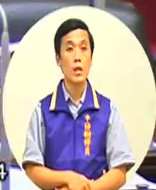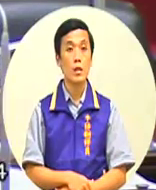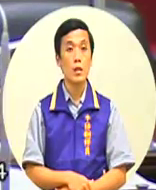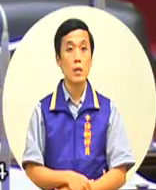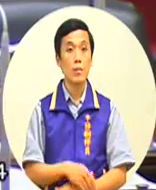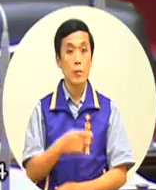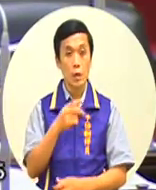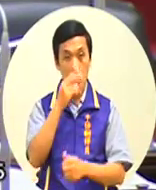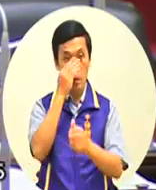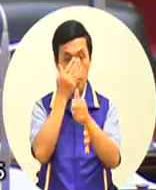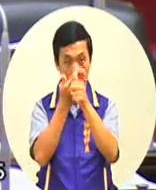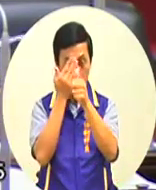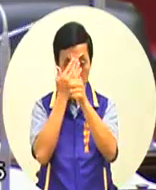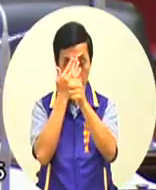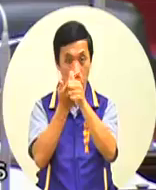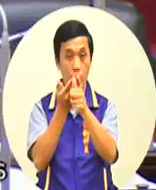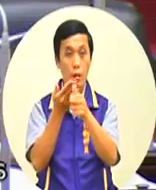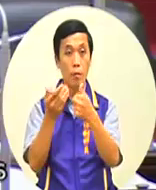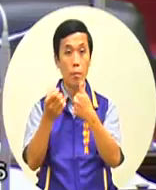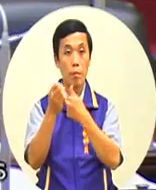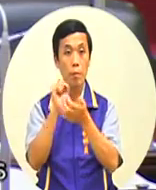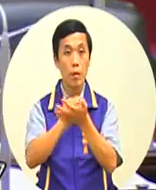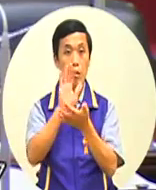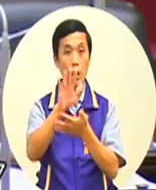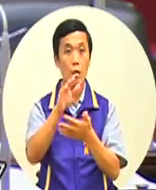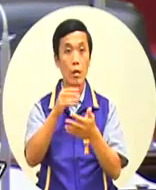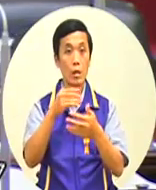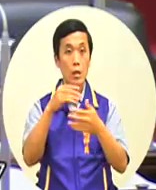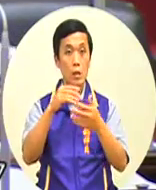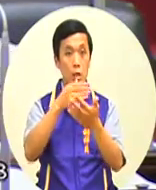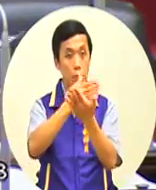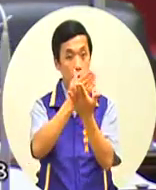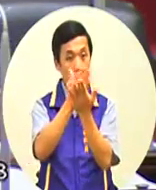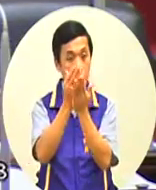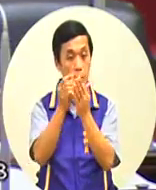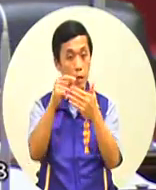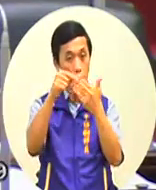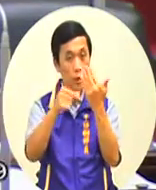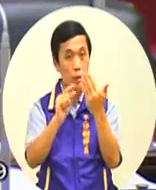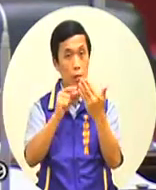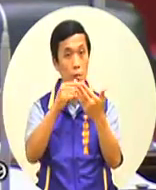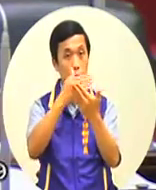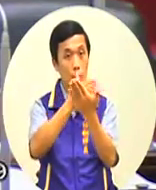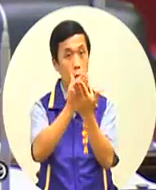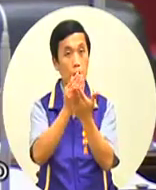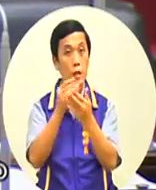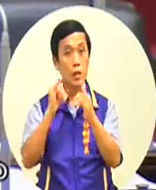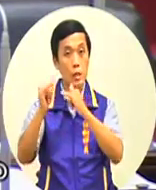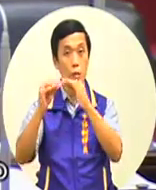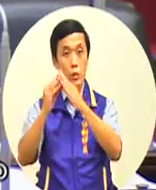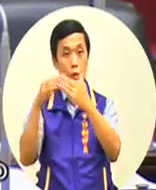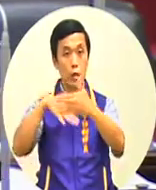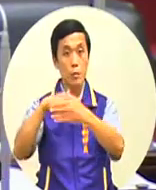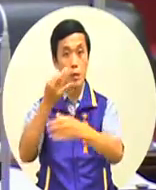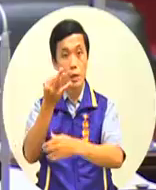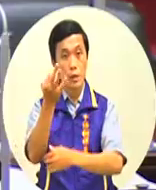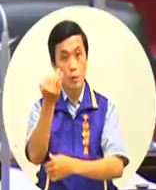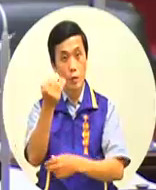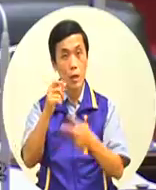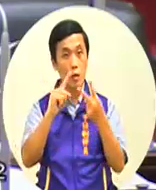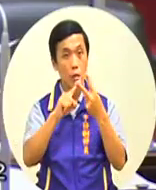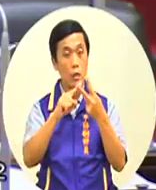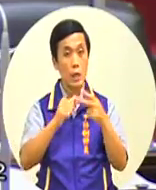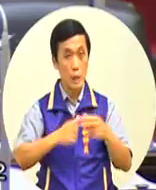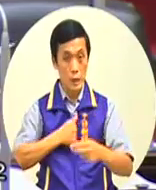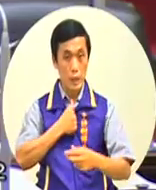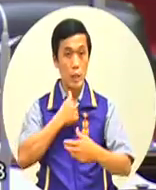烦你报告一下那个。编列的项目哈，编在社会局的有多少钱？然后实际的